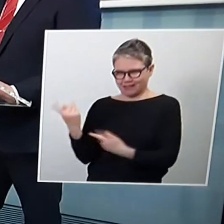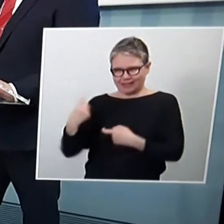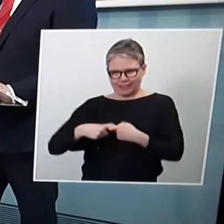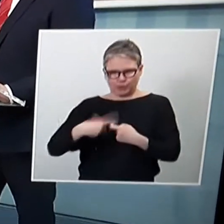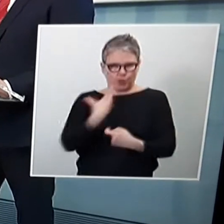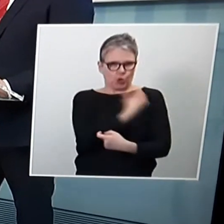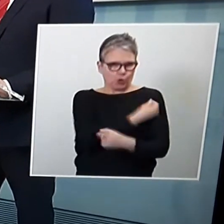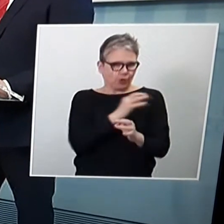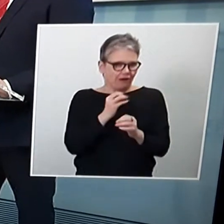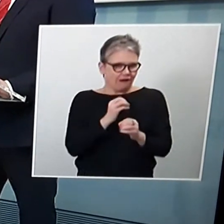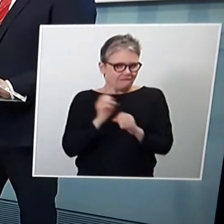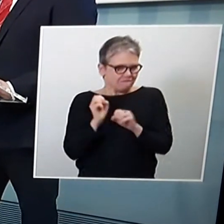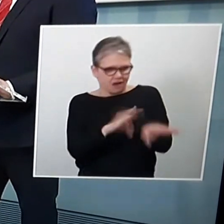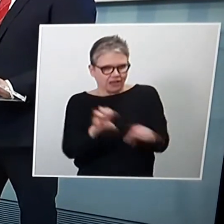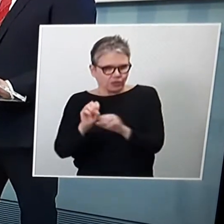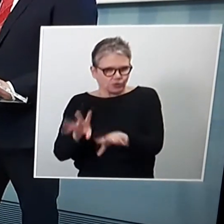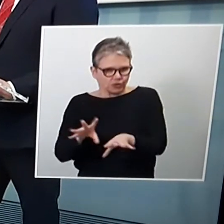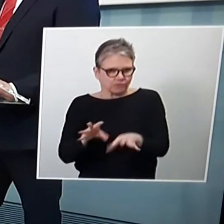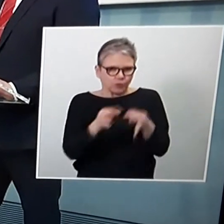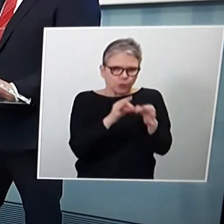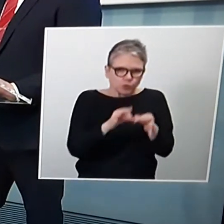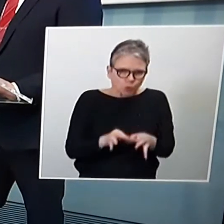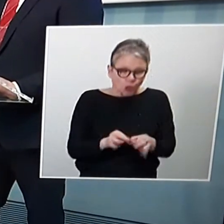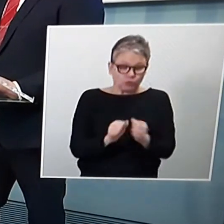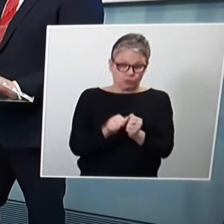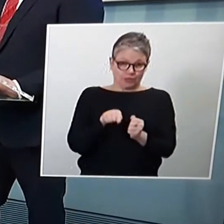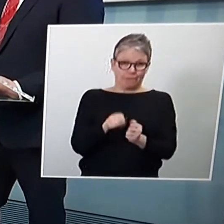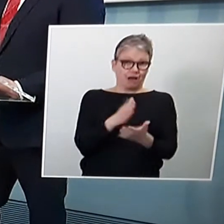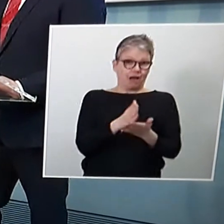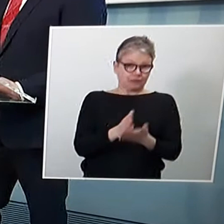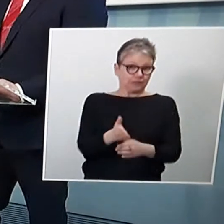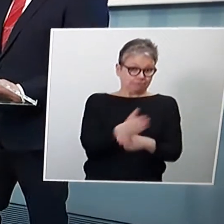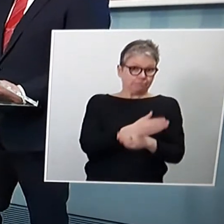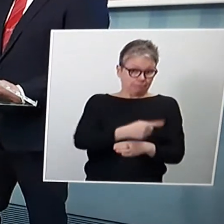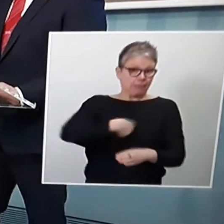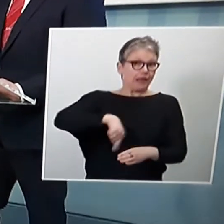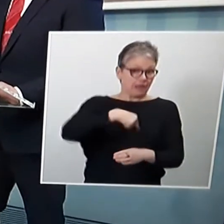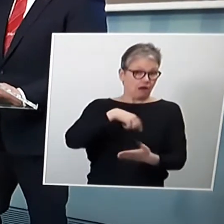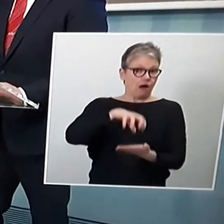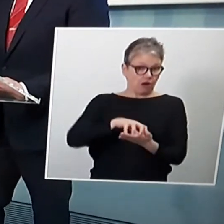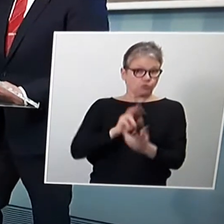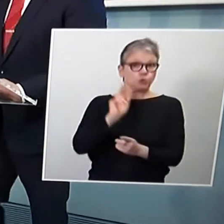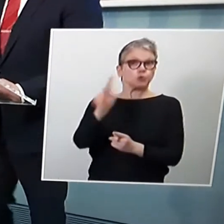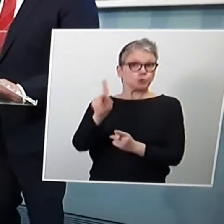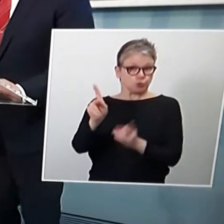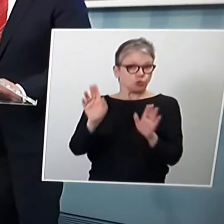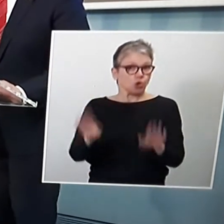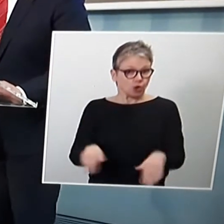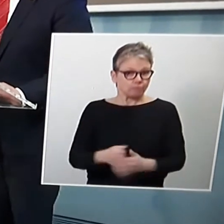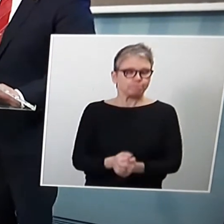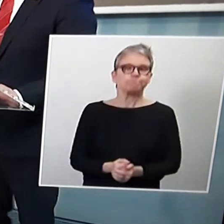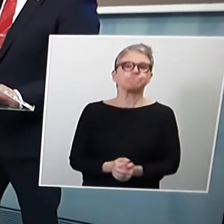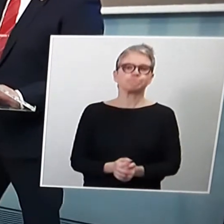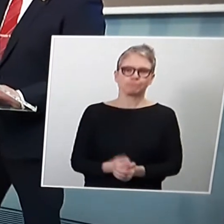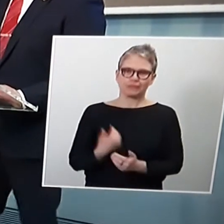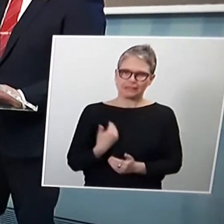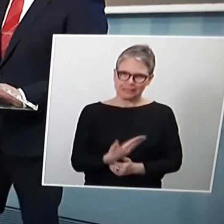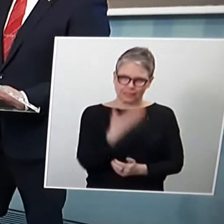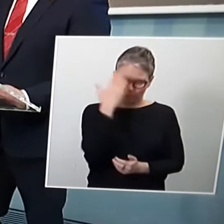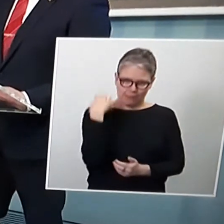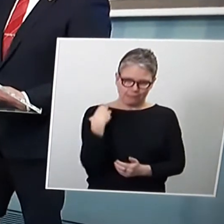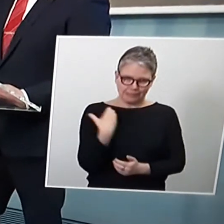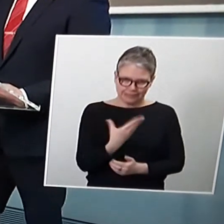tämän kysymyksen yksityiskohdat. Tämä on asia, jota me myös tiedustelimme. Kiitos pääministeri ja kiitos